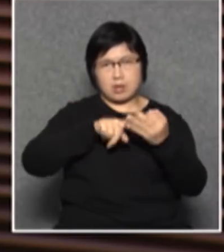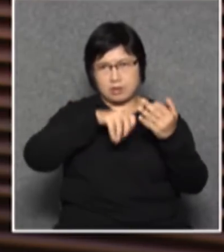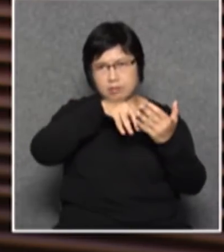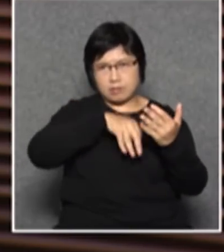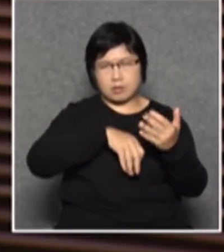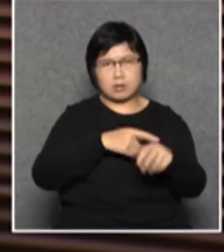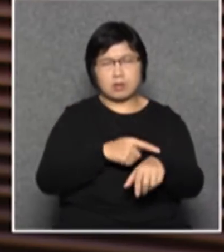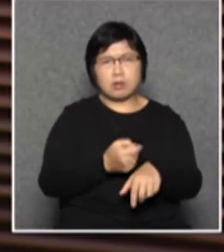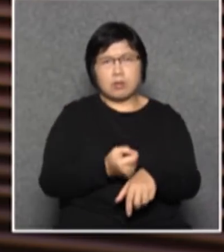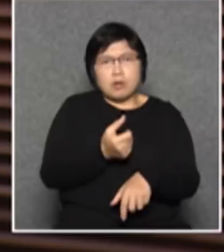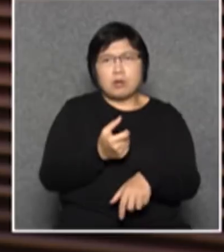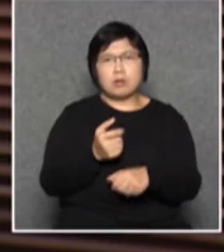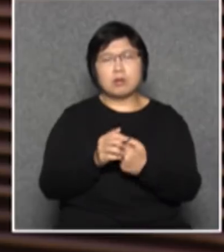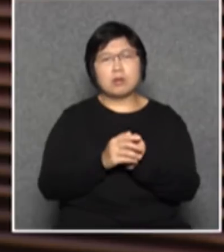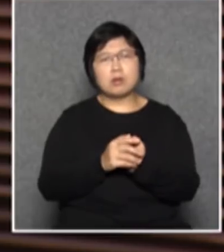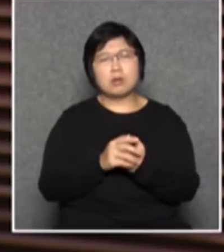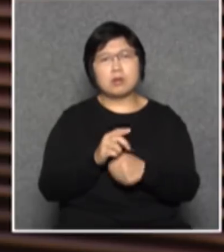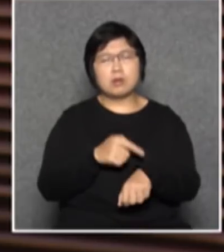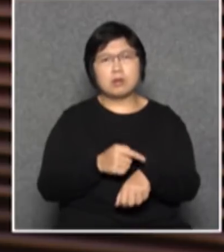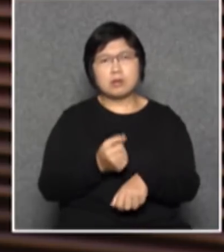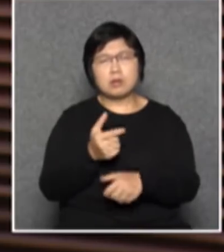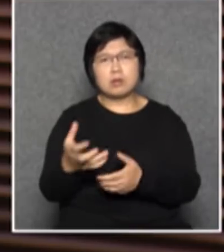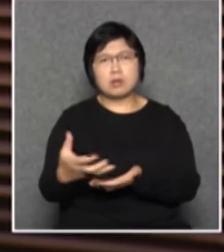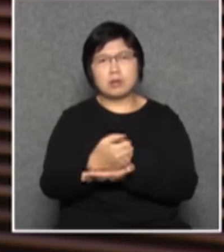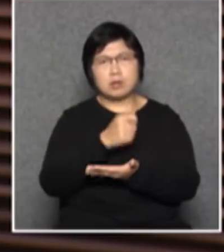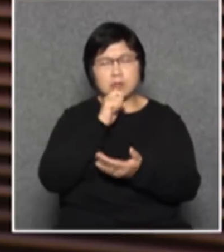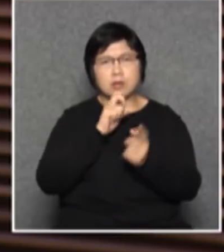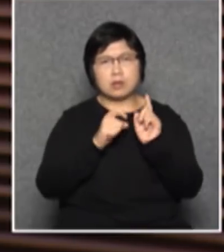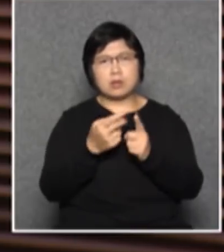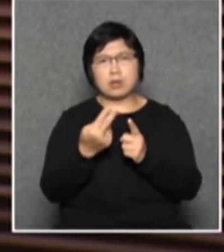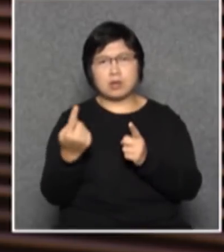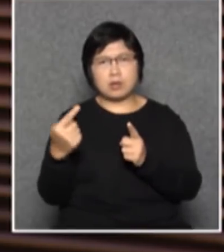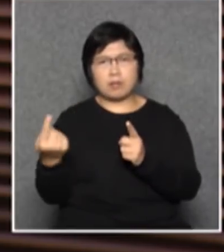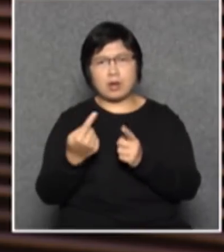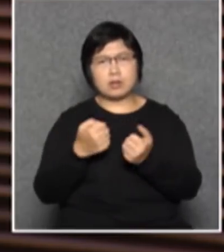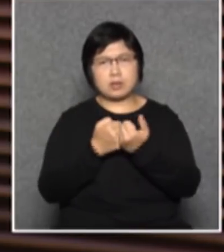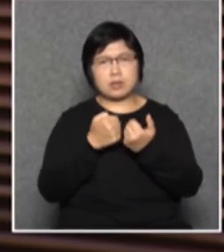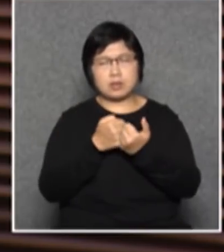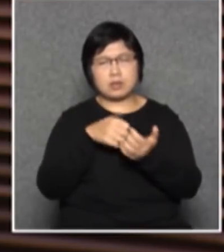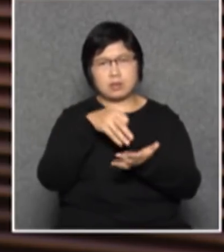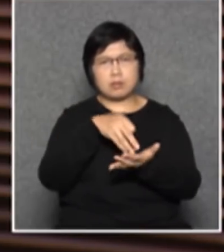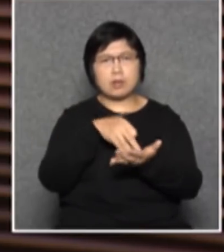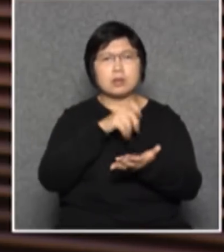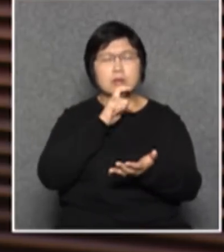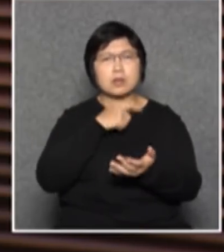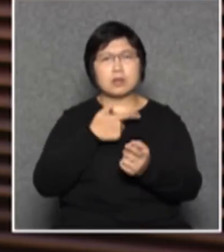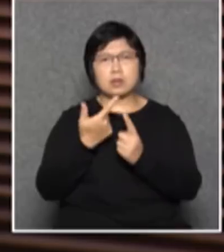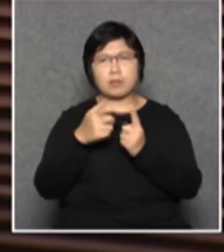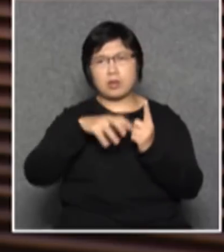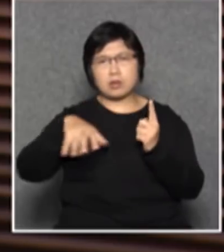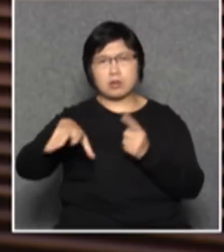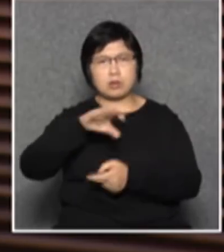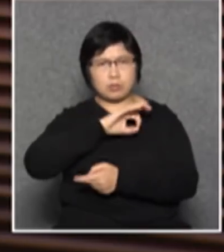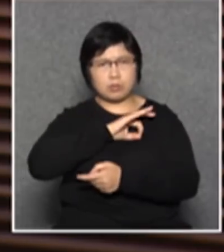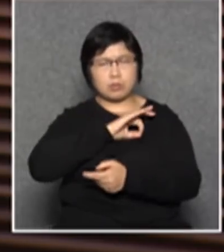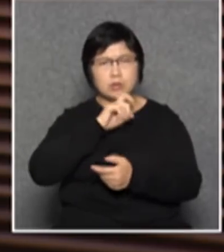短一段時間就收集到121萬個支持簽名，18個區議會先後以